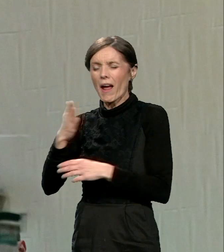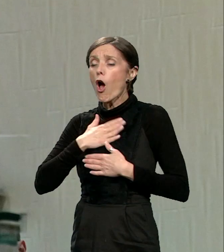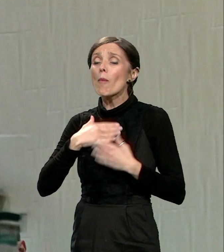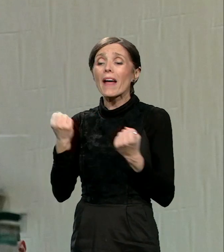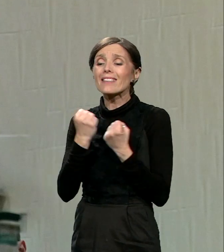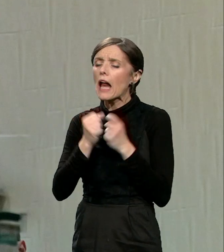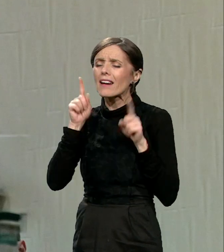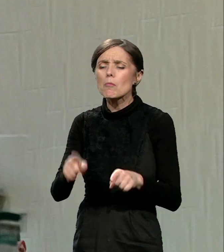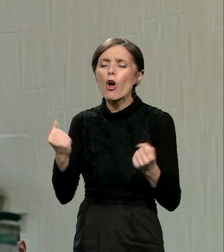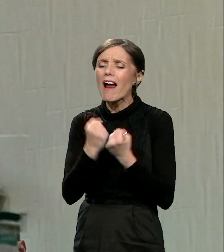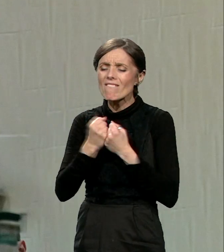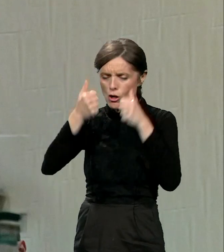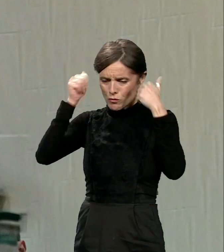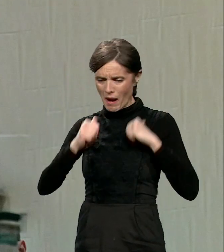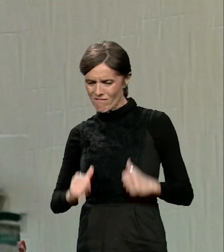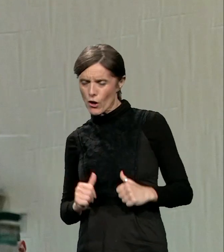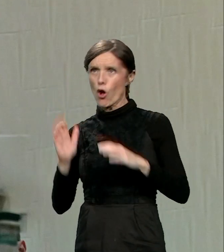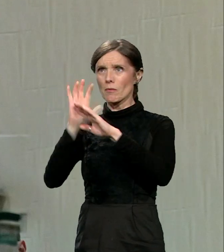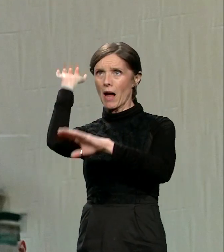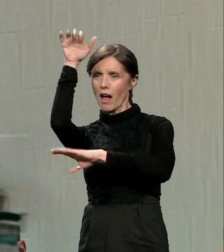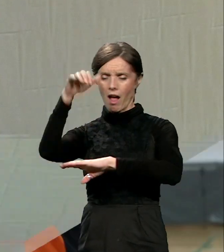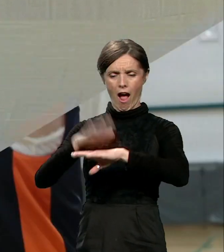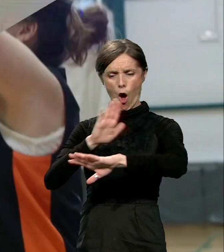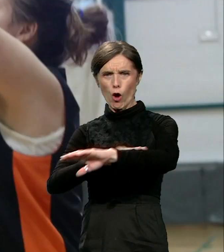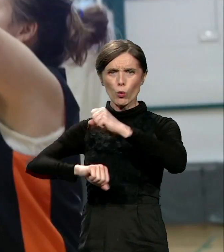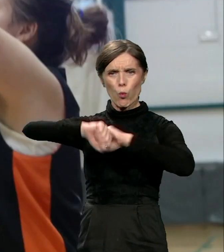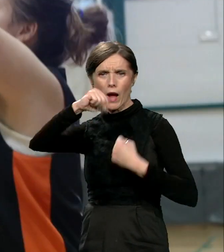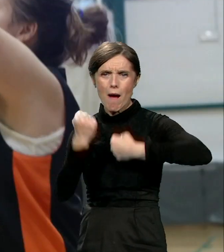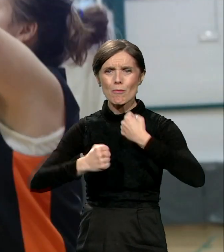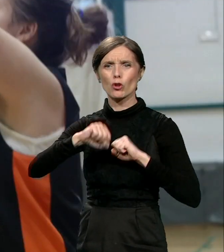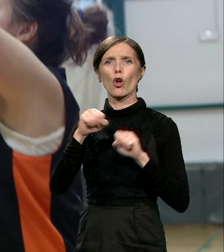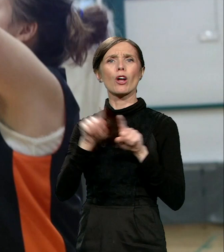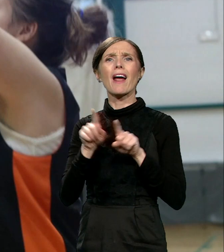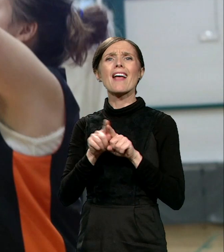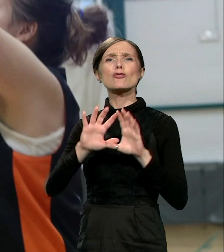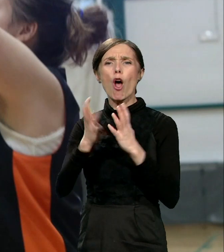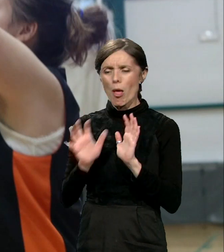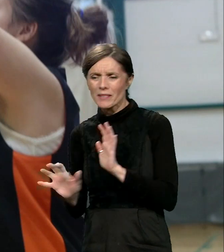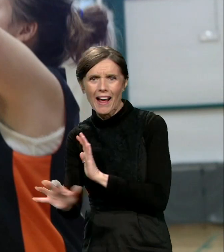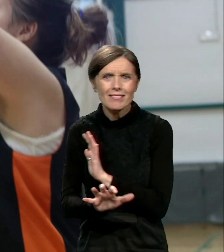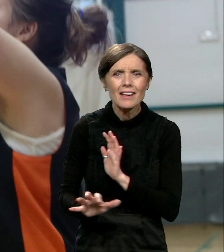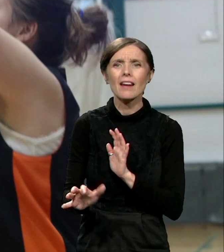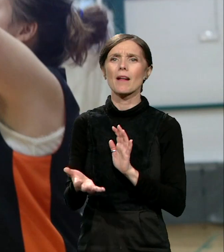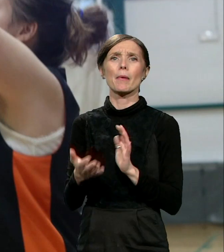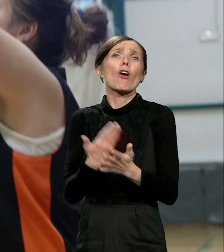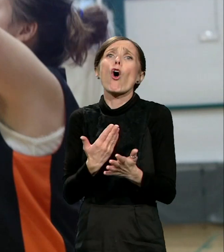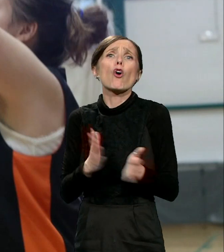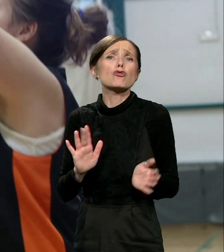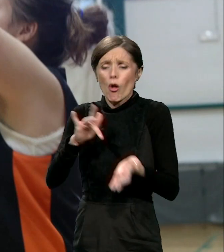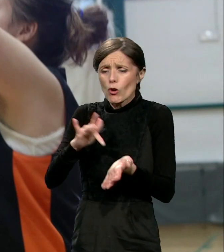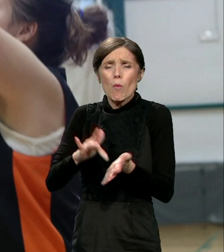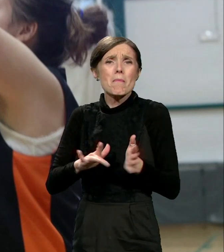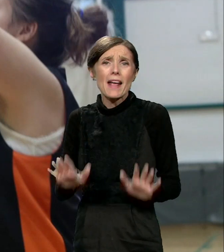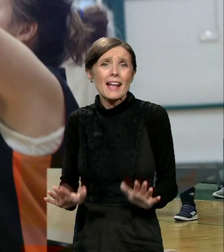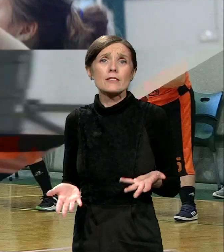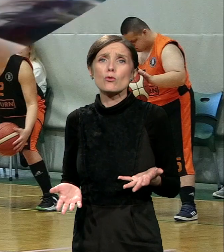radimo formu šuta, čistu motoriku, ruke, takođe dribling, najosnovniji u mestu,